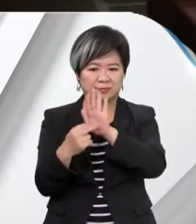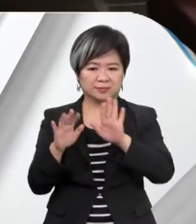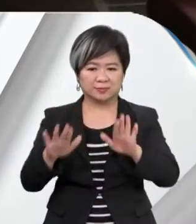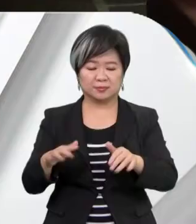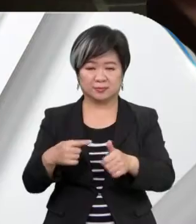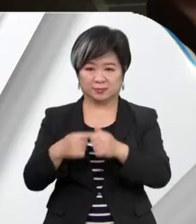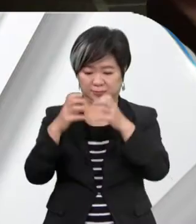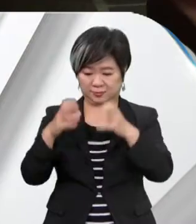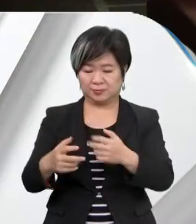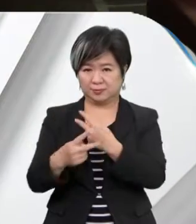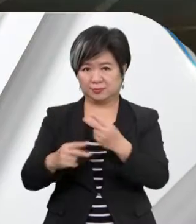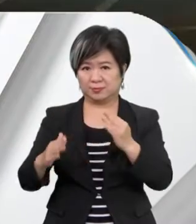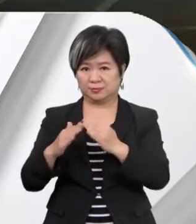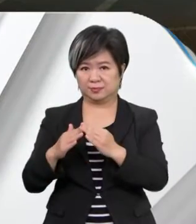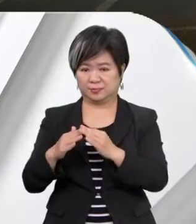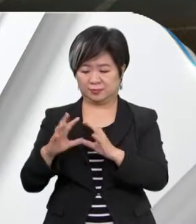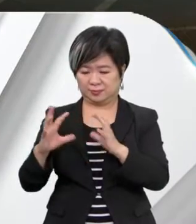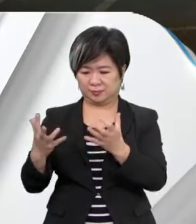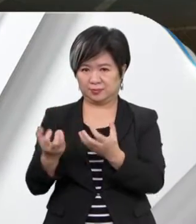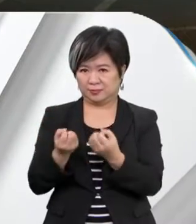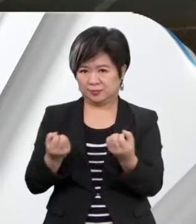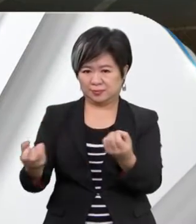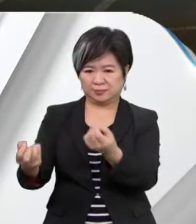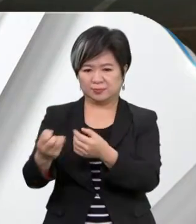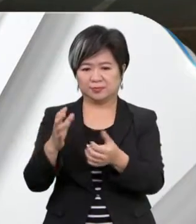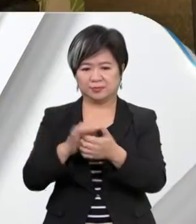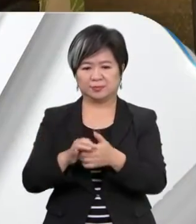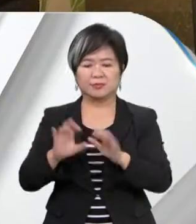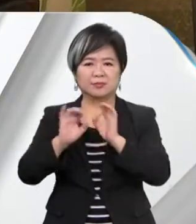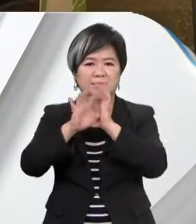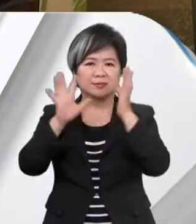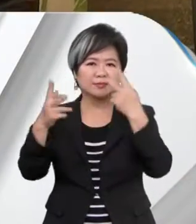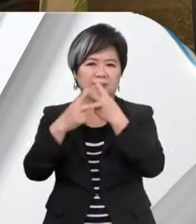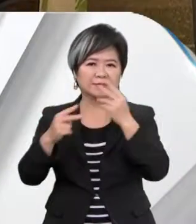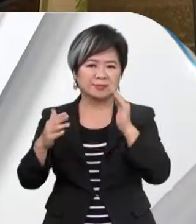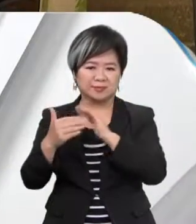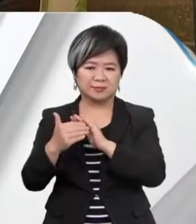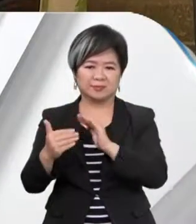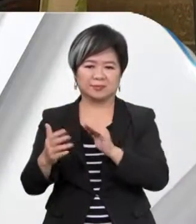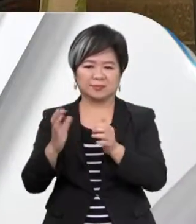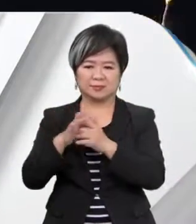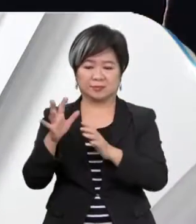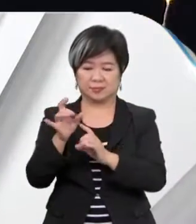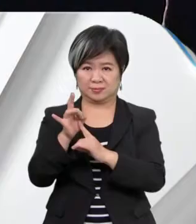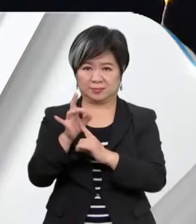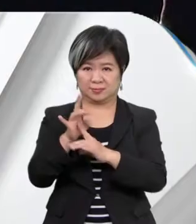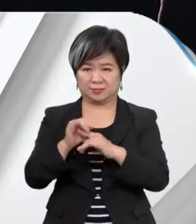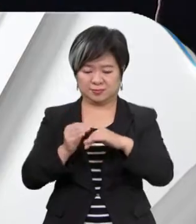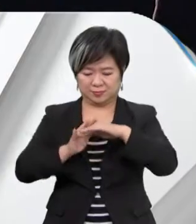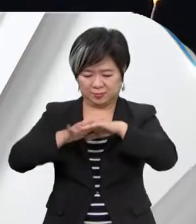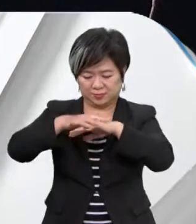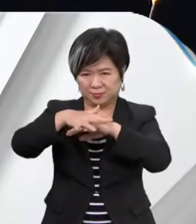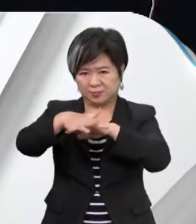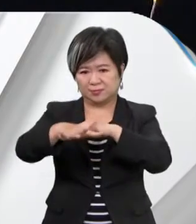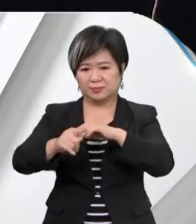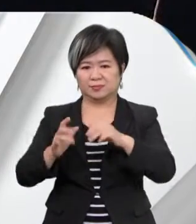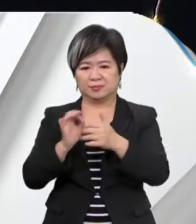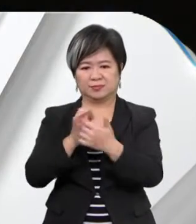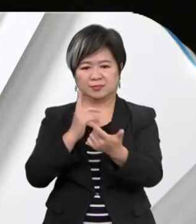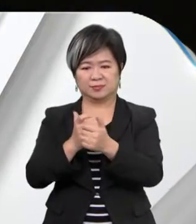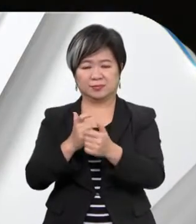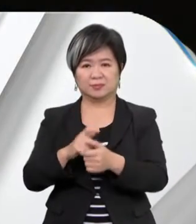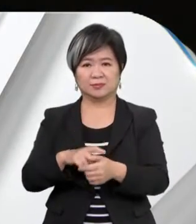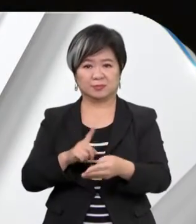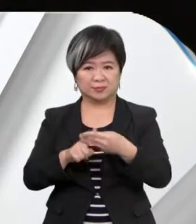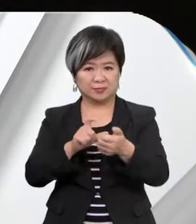特别摆设客家灯区，主题是光耀客家，用竹木搭草迷宫半空，配合南面天幕，主灯